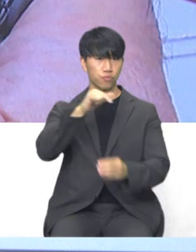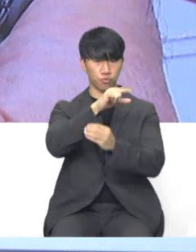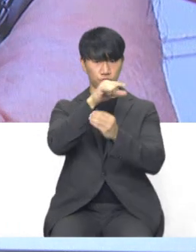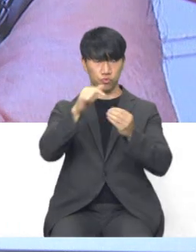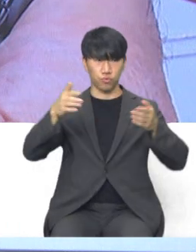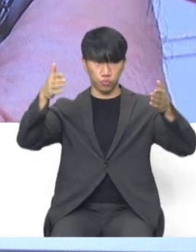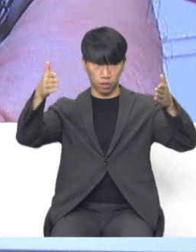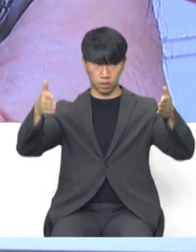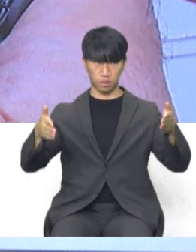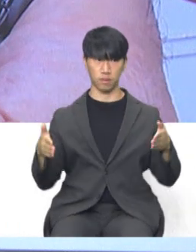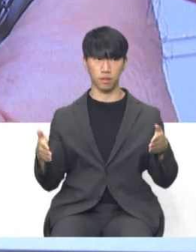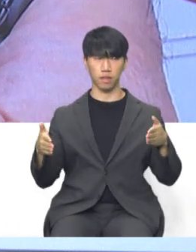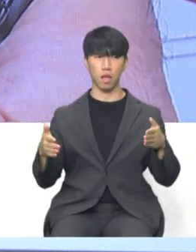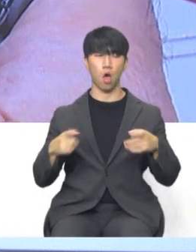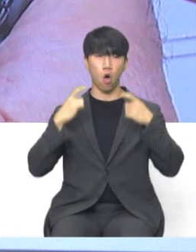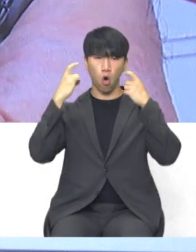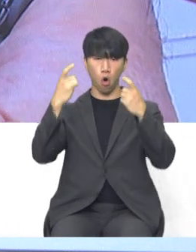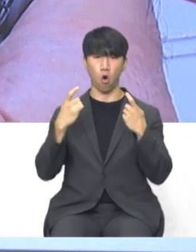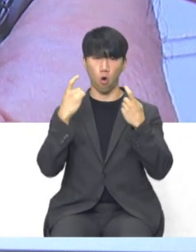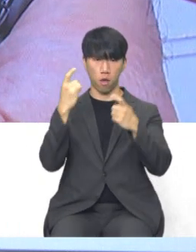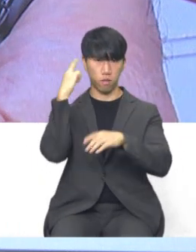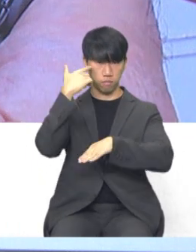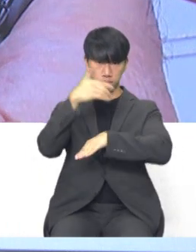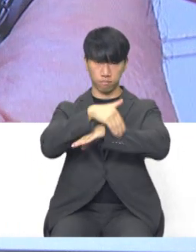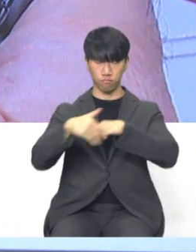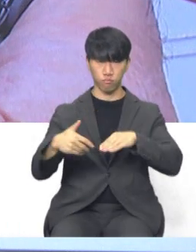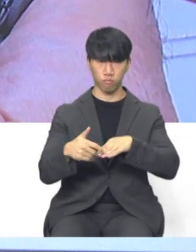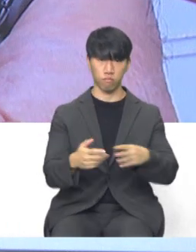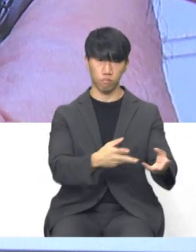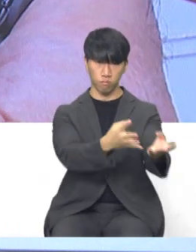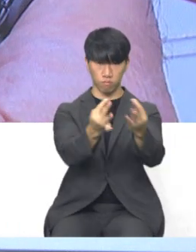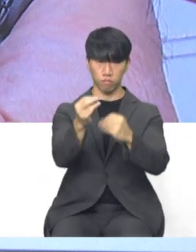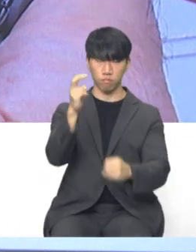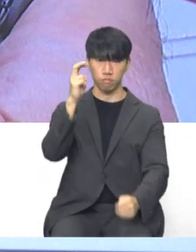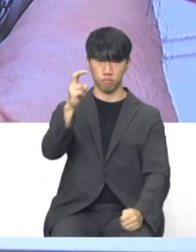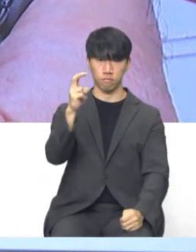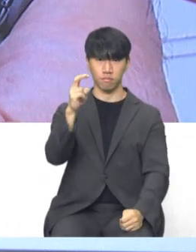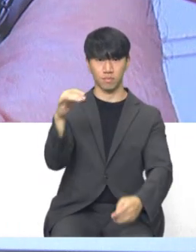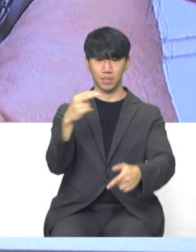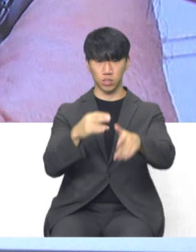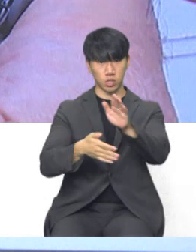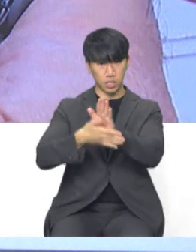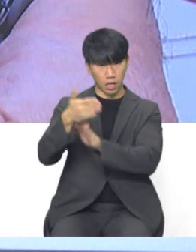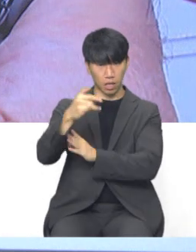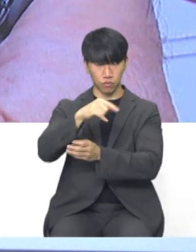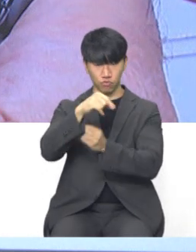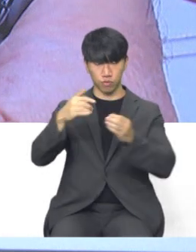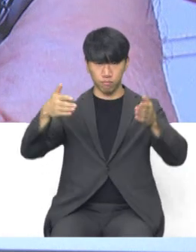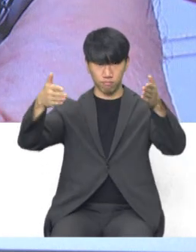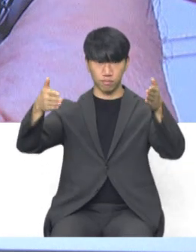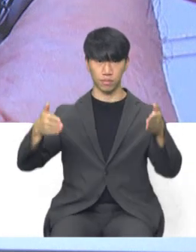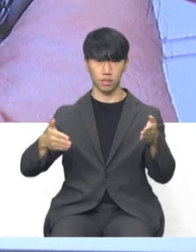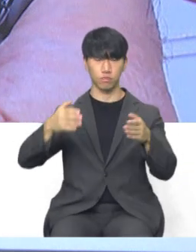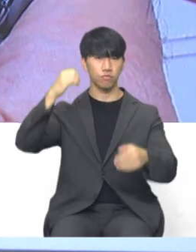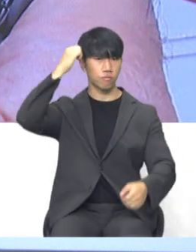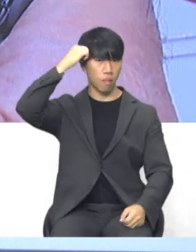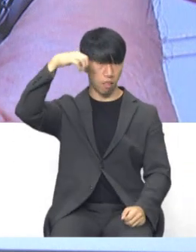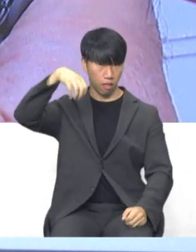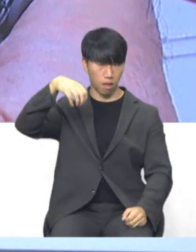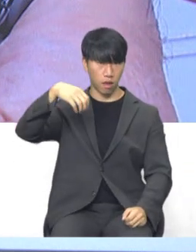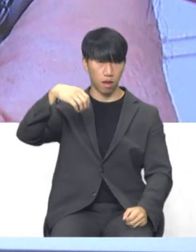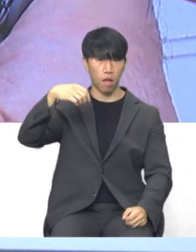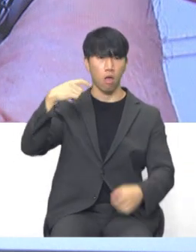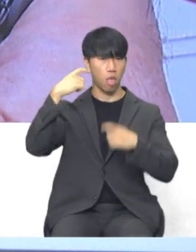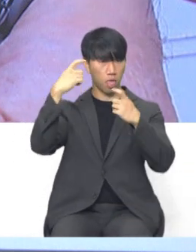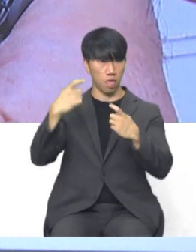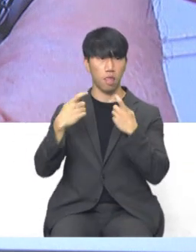연휴가 이어지면서 여행 계획 세우신 분들도 많으실 텐데요. 인천시가 추석 연휴 기간 동안 숙박시설과 투어패스